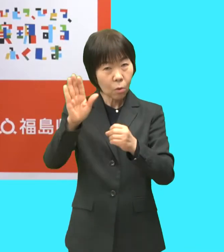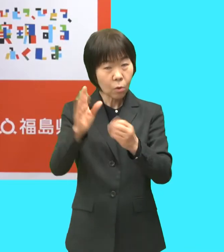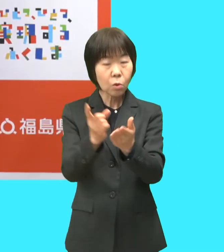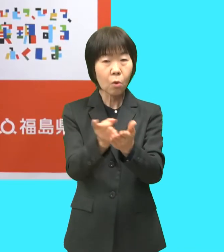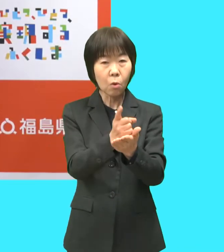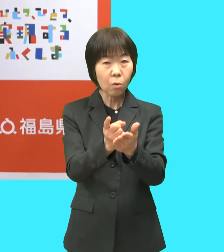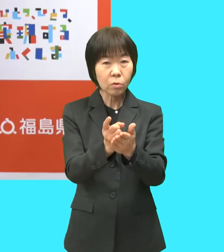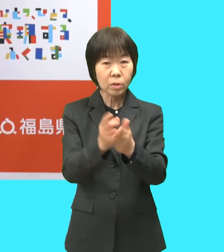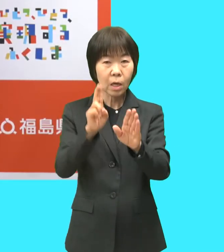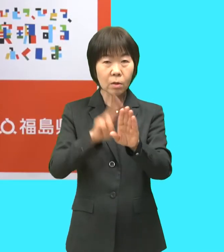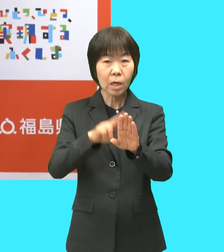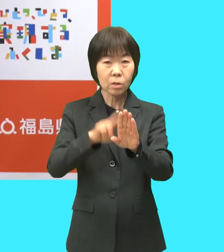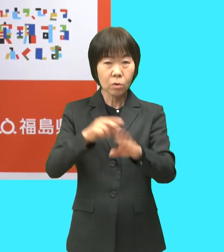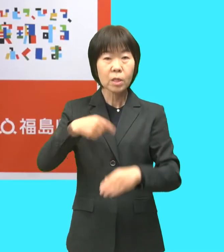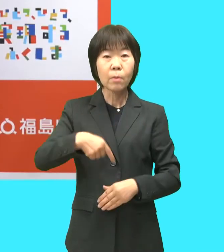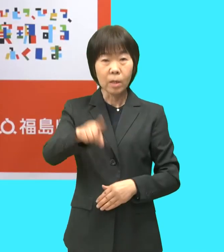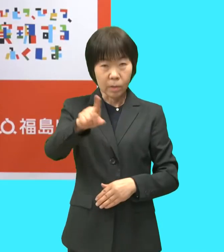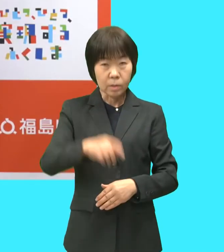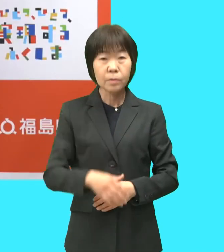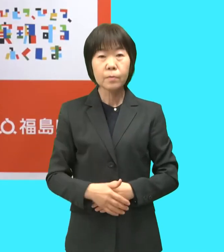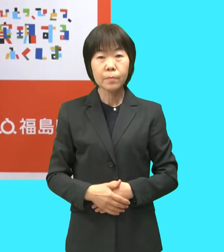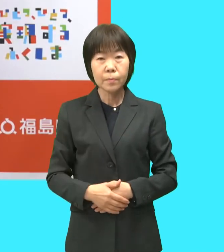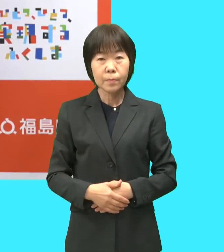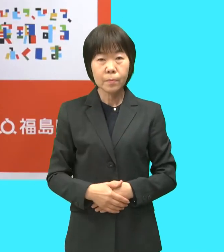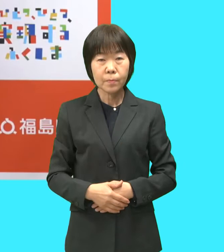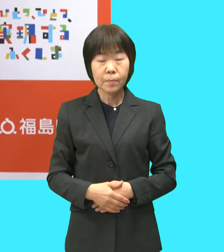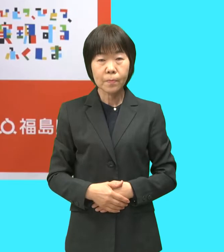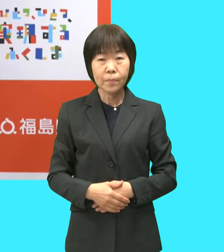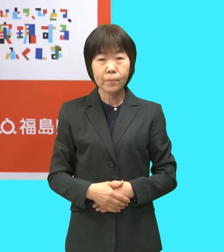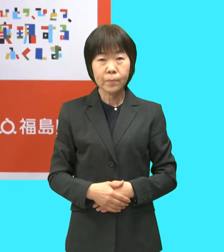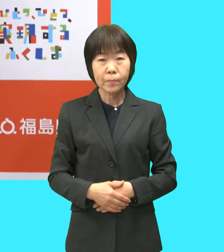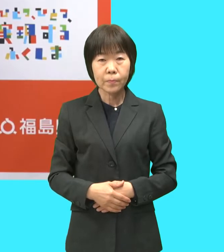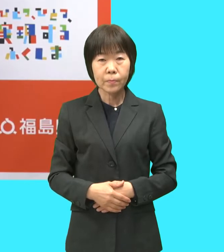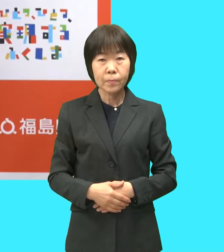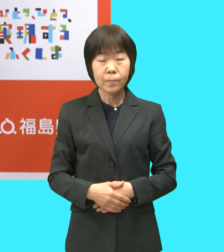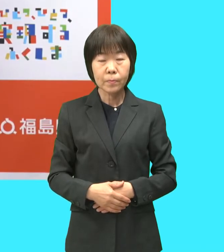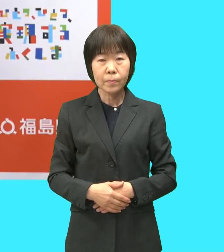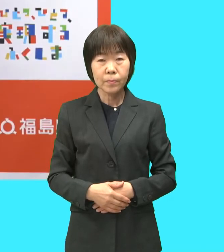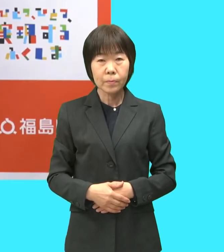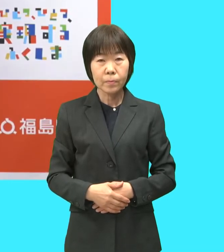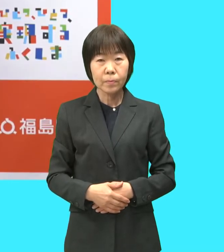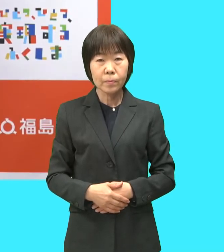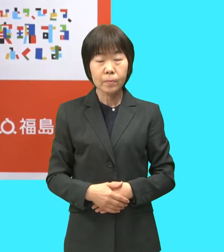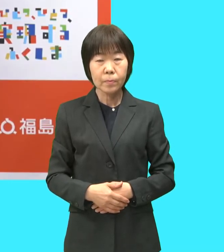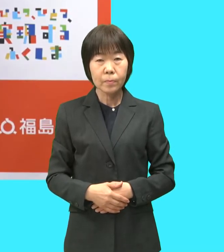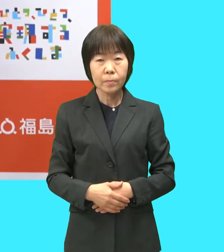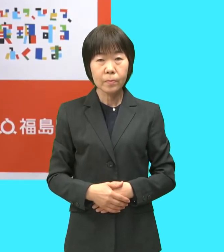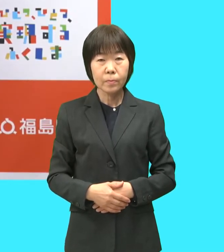検討してまいります。 その他はございますでしょうか。